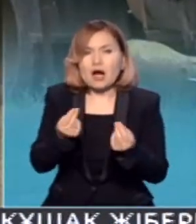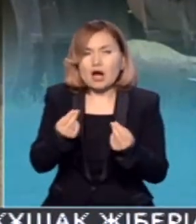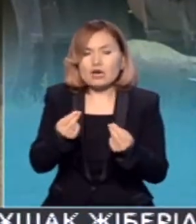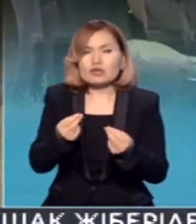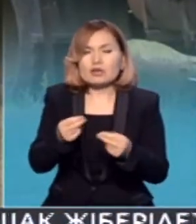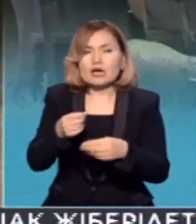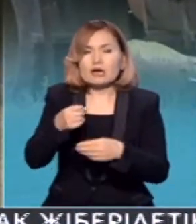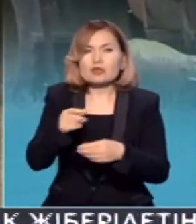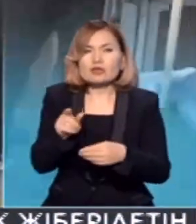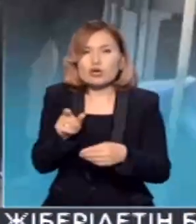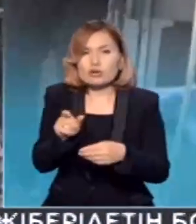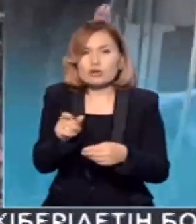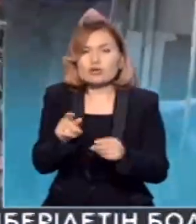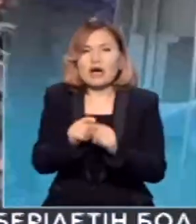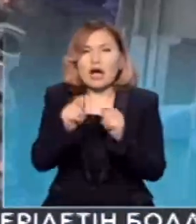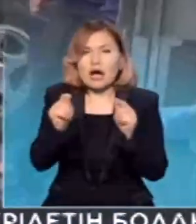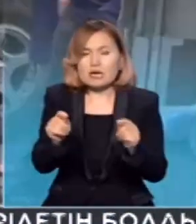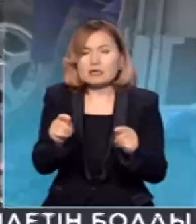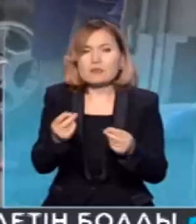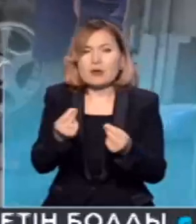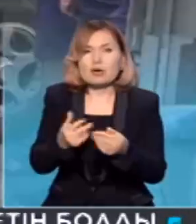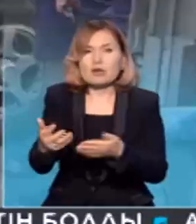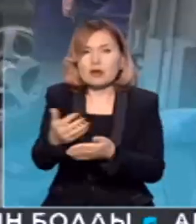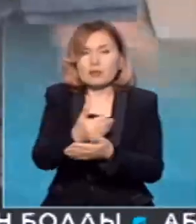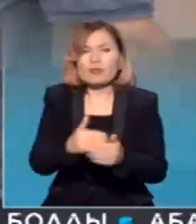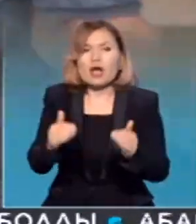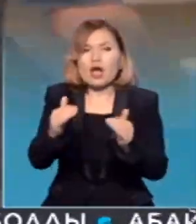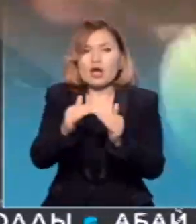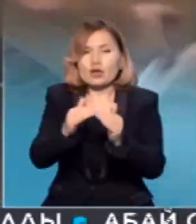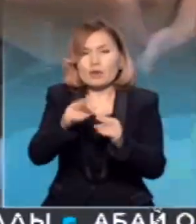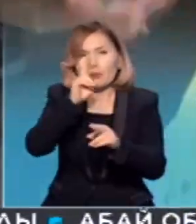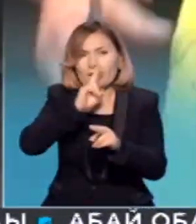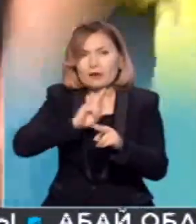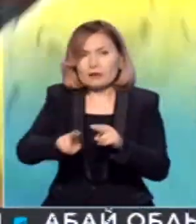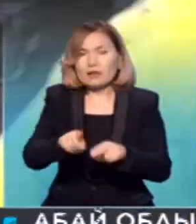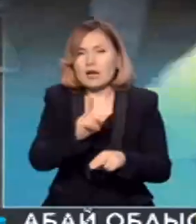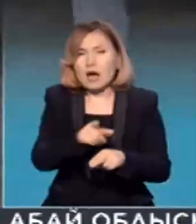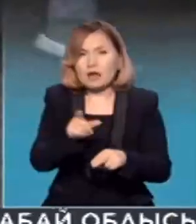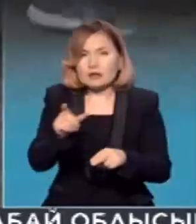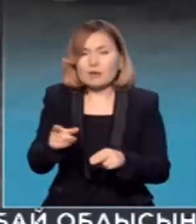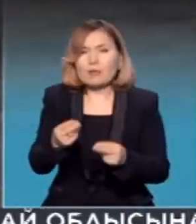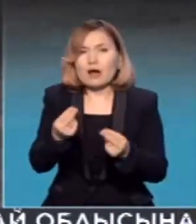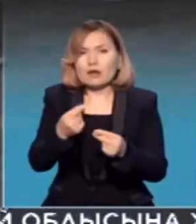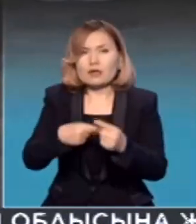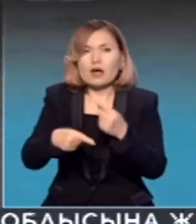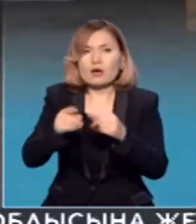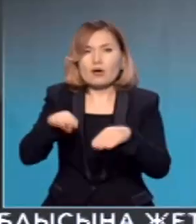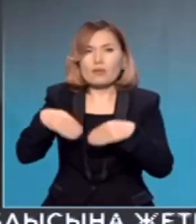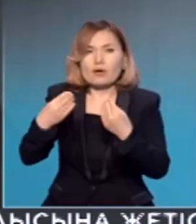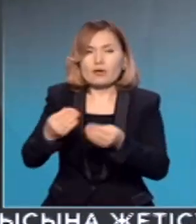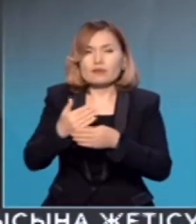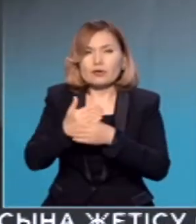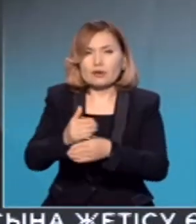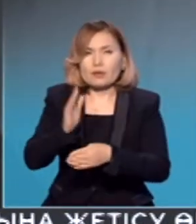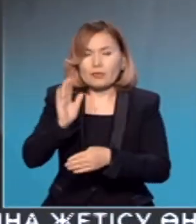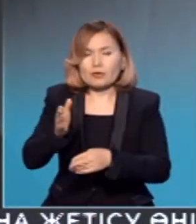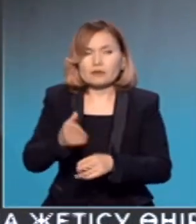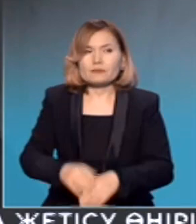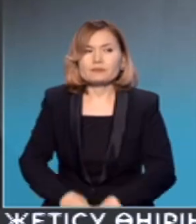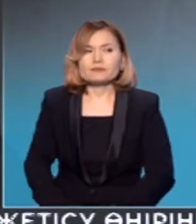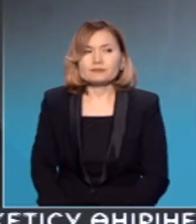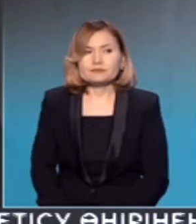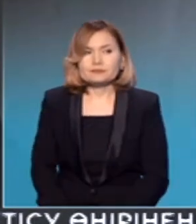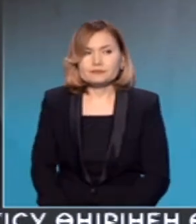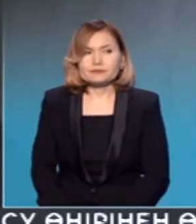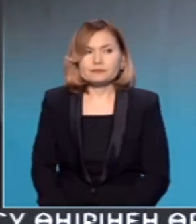қаражат жинауда. Қаржы баспанасыз қалғандар мен өрт ошағында жұмыс істеп жатқан қызметкерлердің қажетіне жұмсалады. Армангүл, сөз өзіңізде.